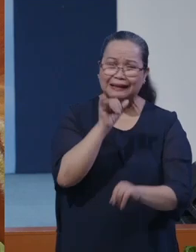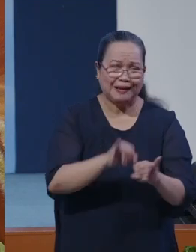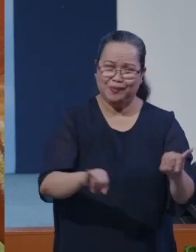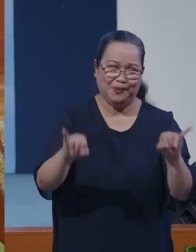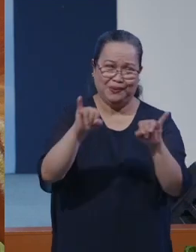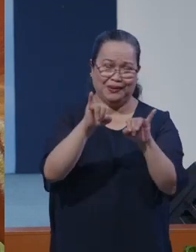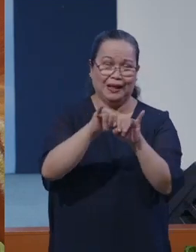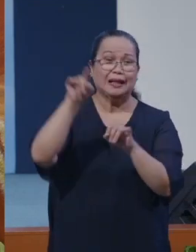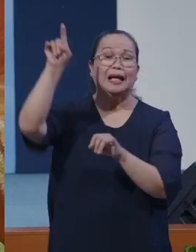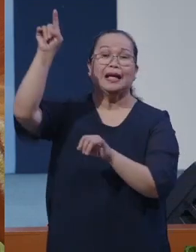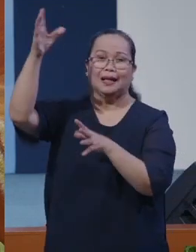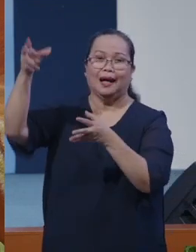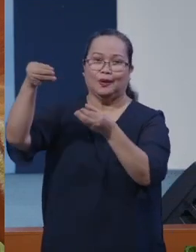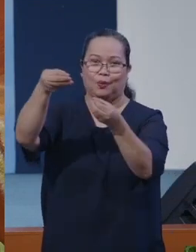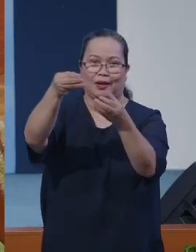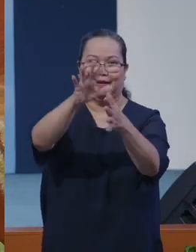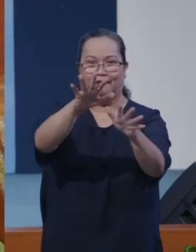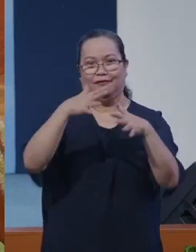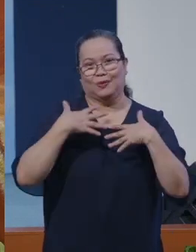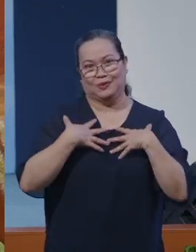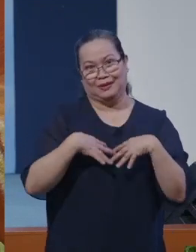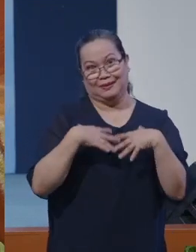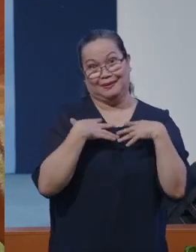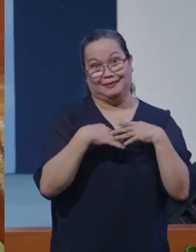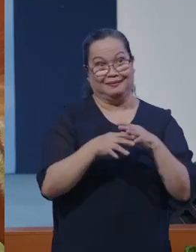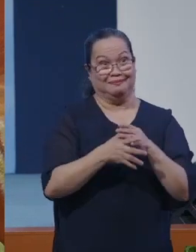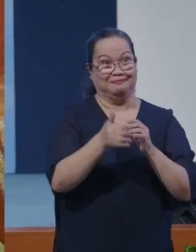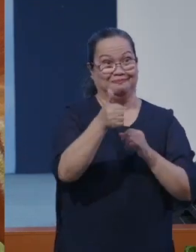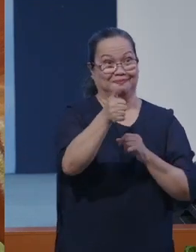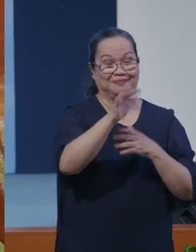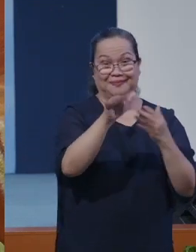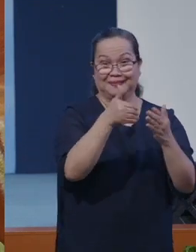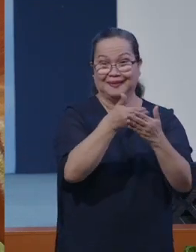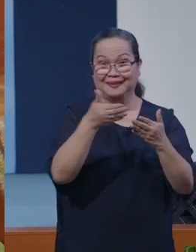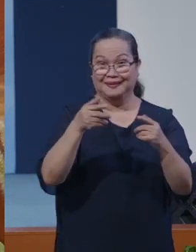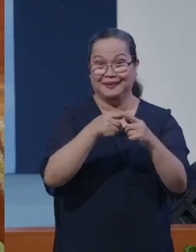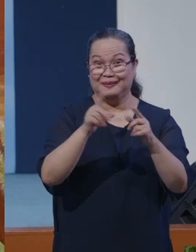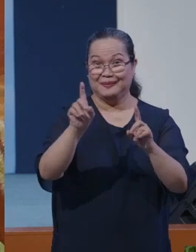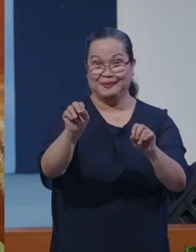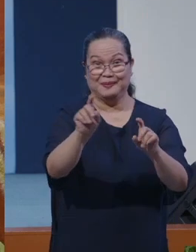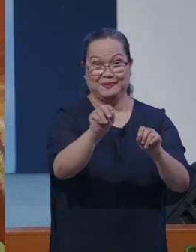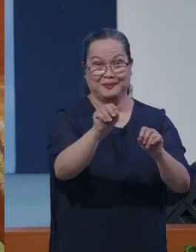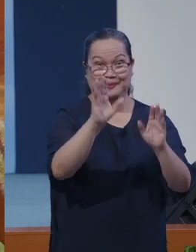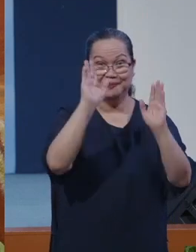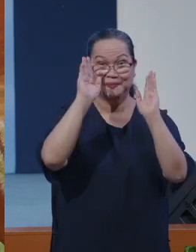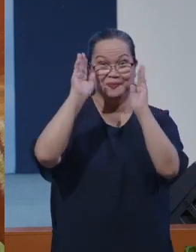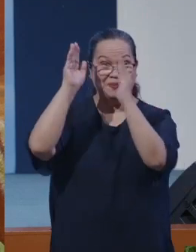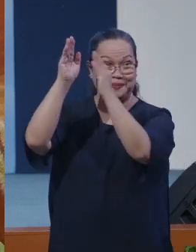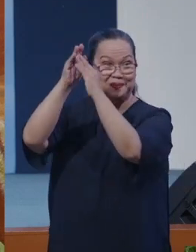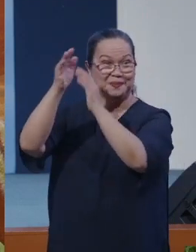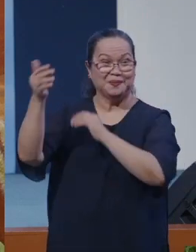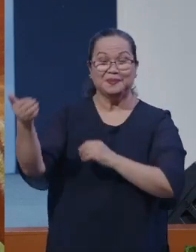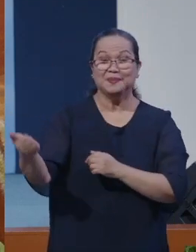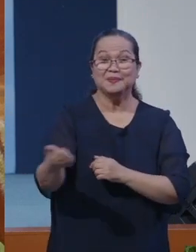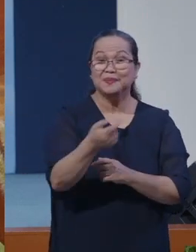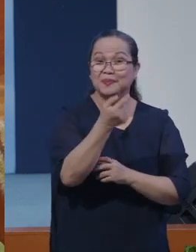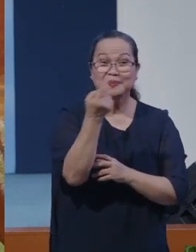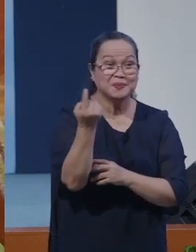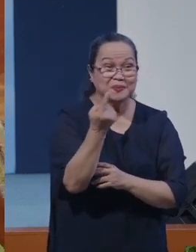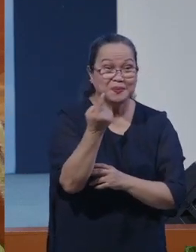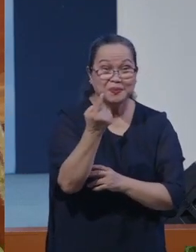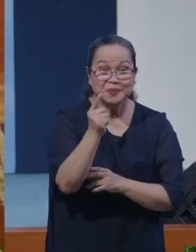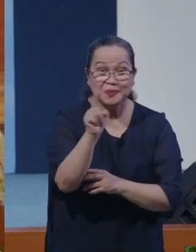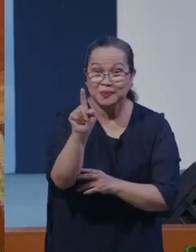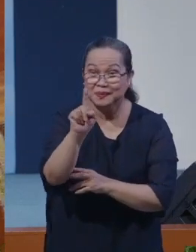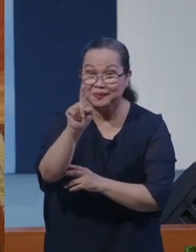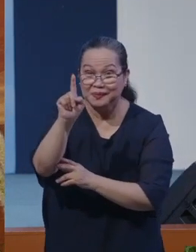Ako ang magpo-provide sa inyo ng lahat ng inyong pangangailangan. So, mag-focus tayo sa kung kanino ang ating